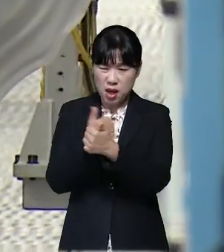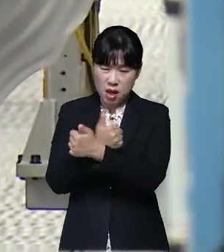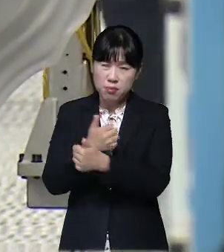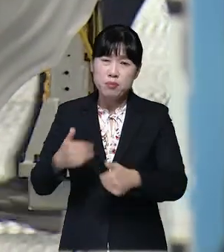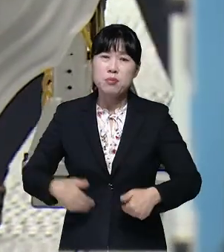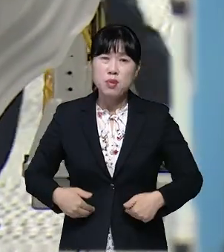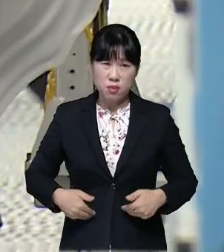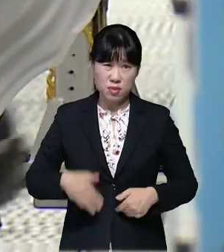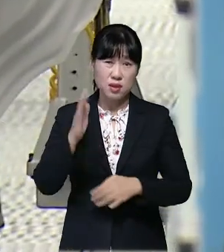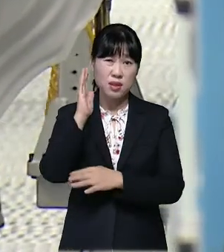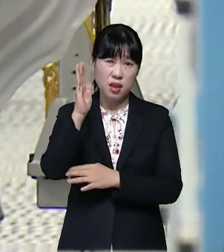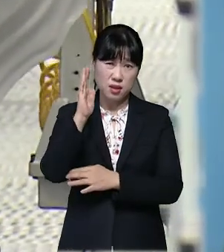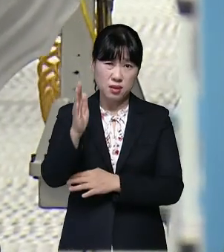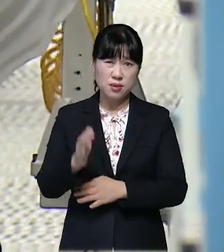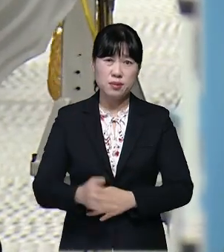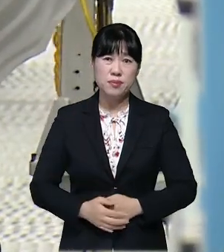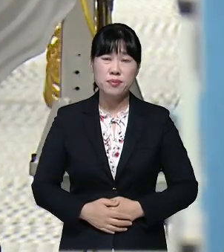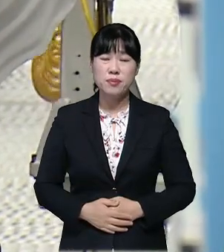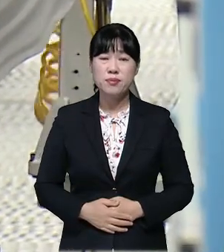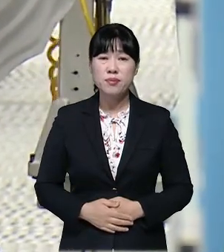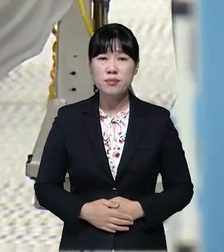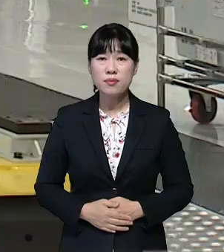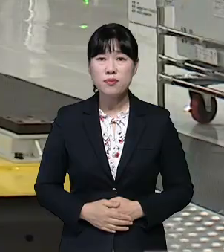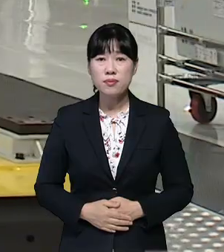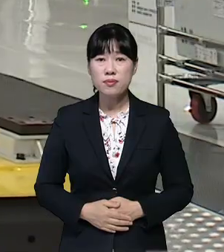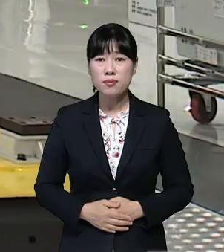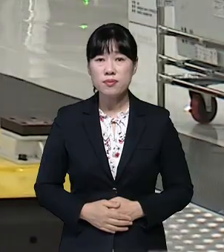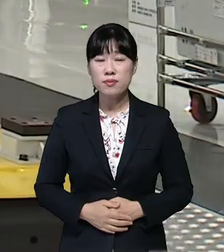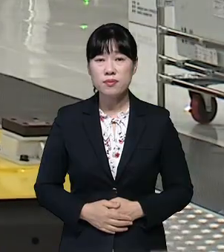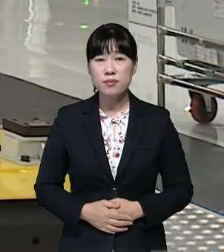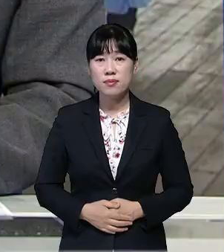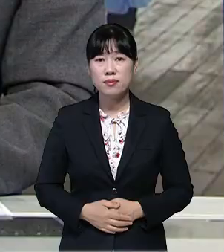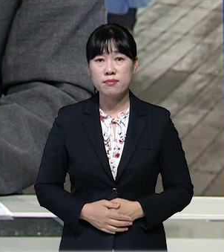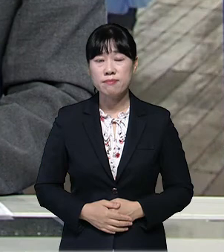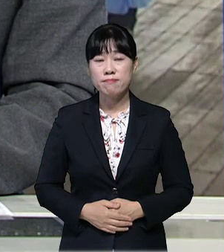나왔습니다. KBC 박송호입니다.